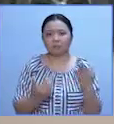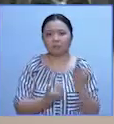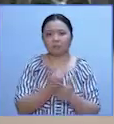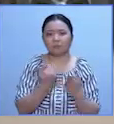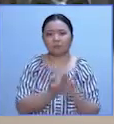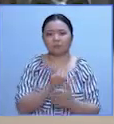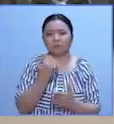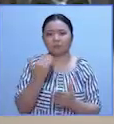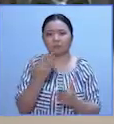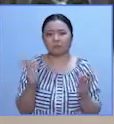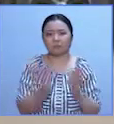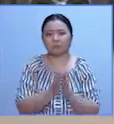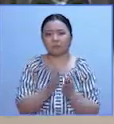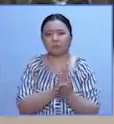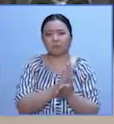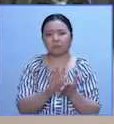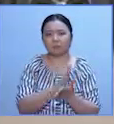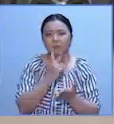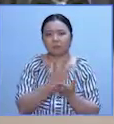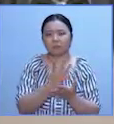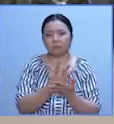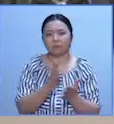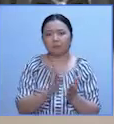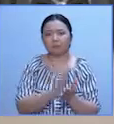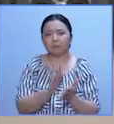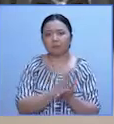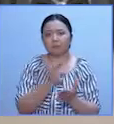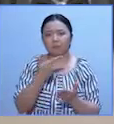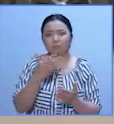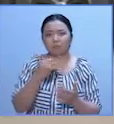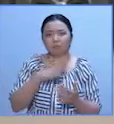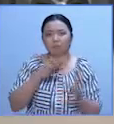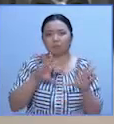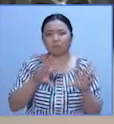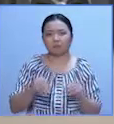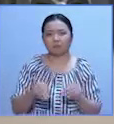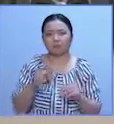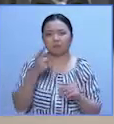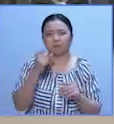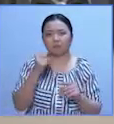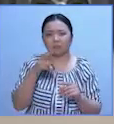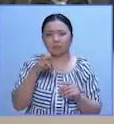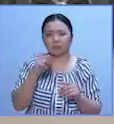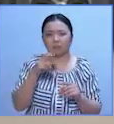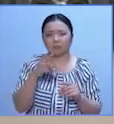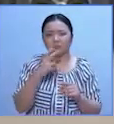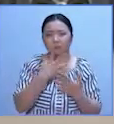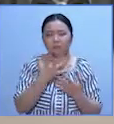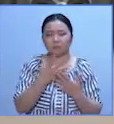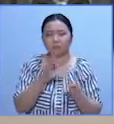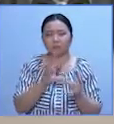Аудандық ауыл тынысы газетінің алғашқы номерінің жарыққа шыққанына 80 жыл толып отыр. Осы жылдар